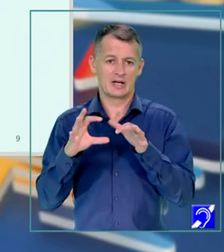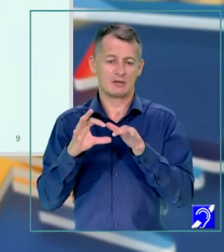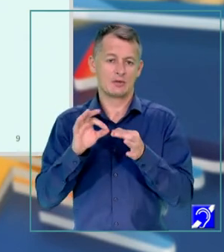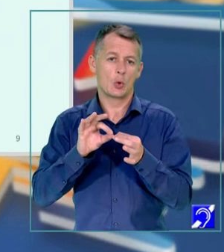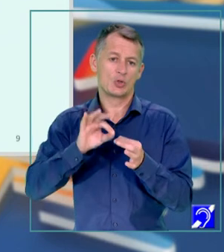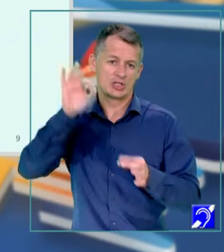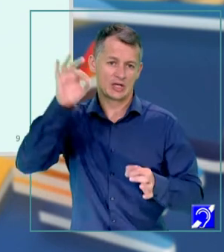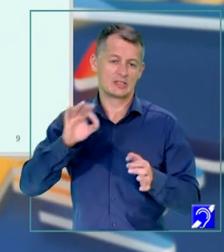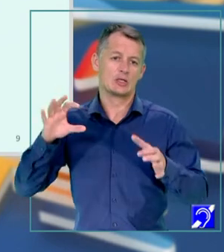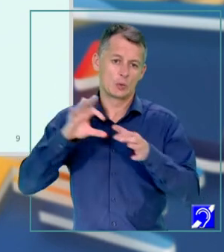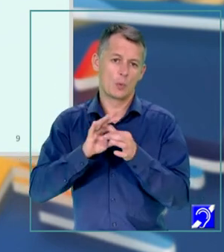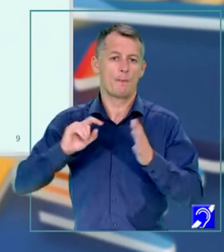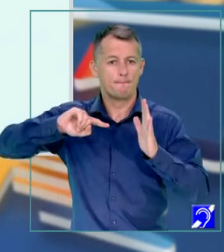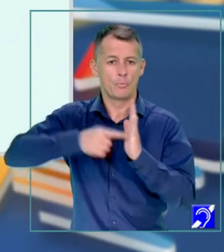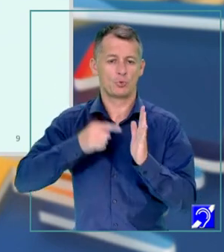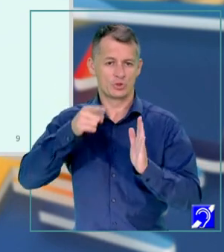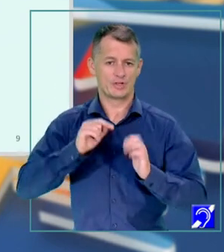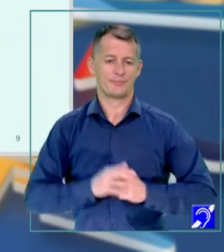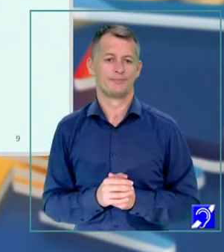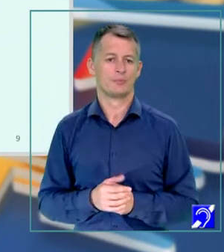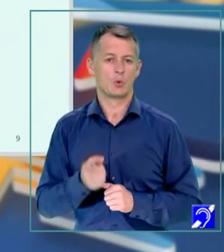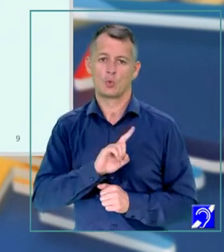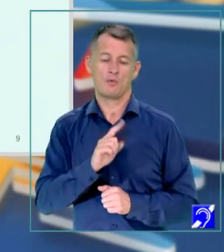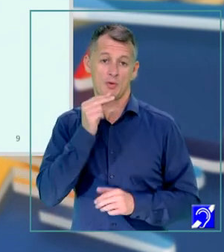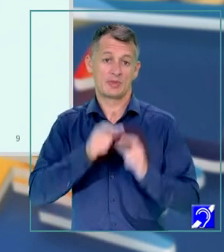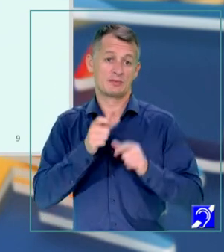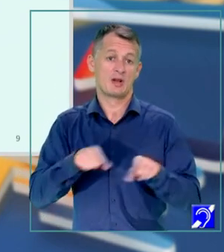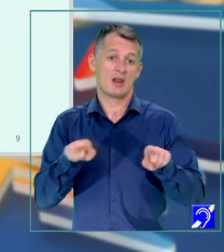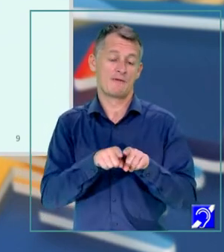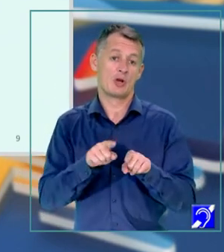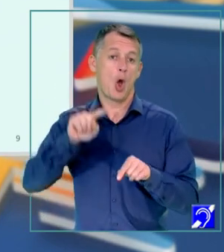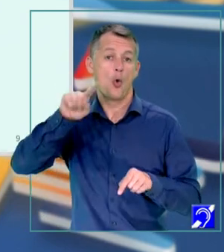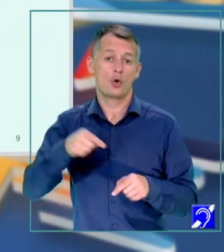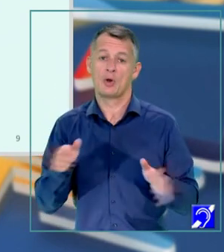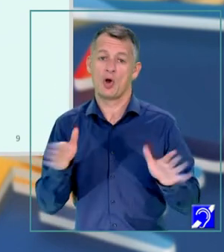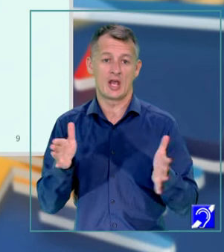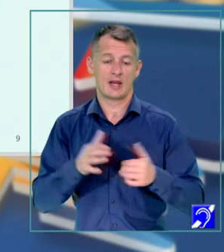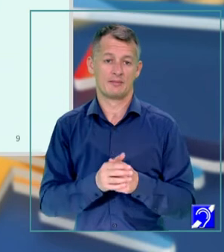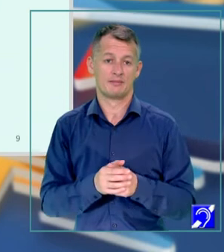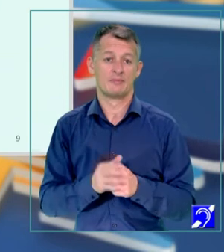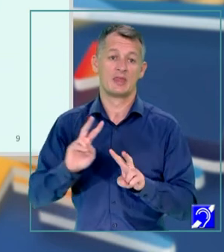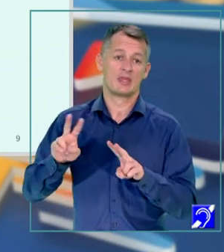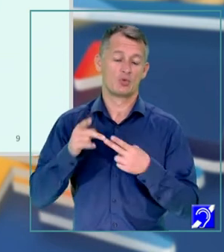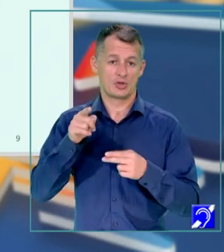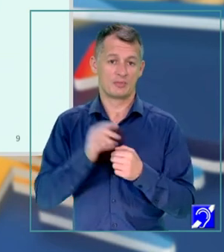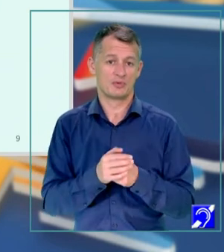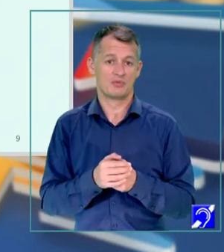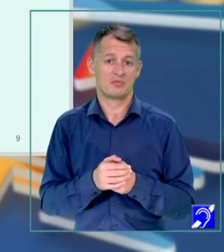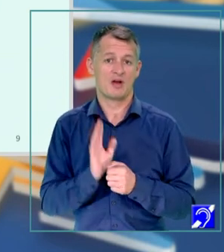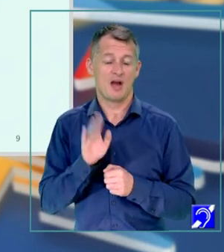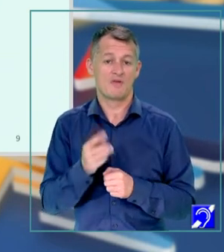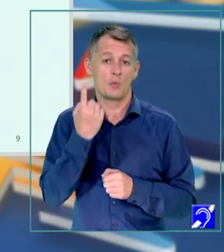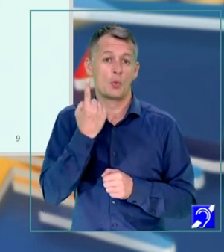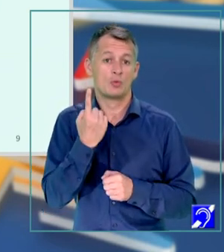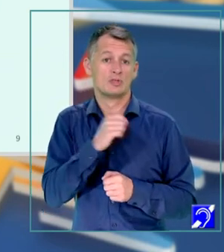cu punctul respectiv nu mai este situația pentru o curbă oarecare și atunci revenind neavând decât un punct la